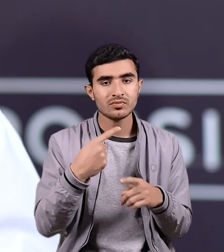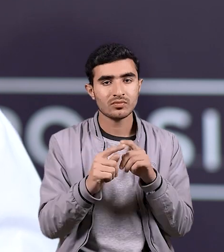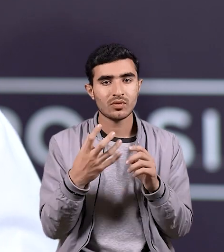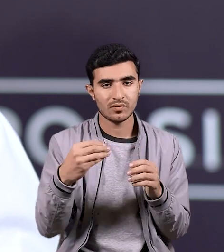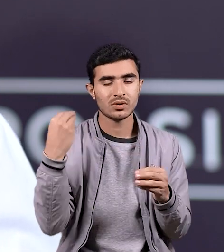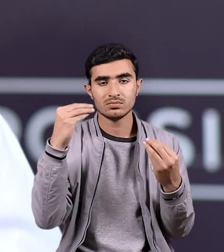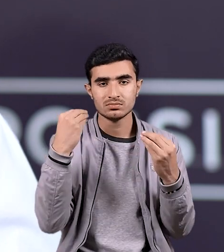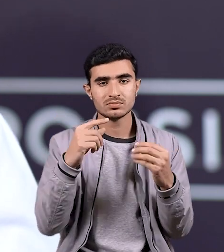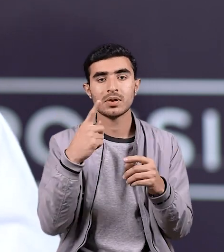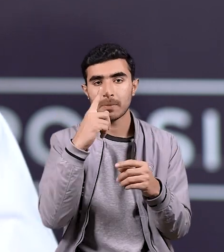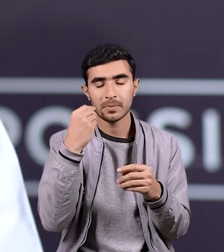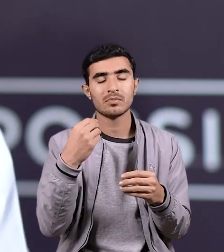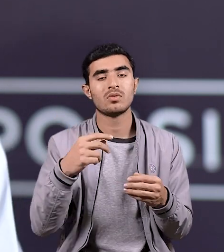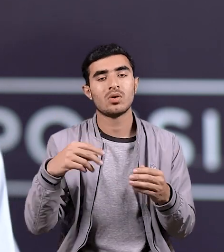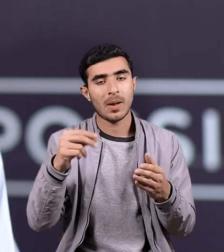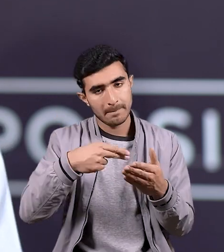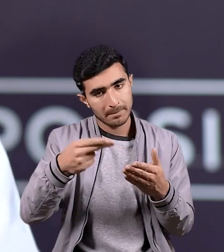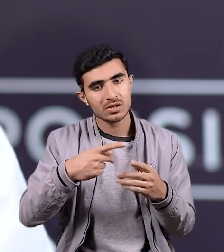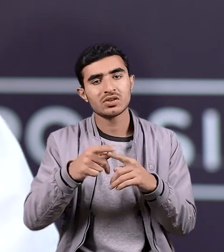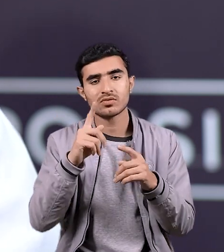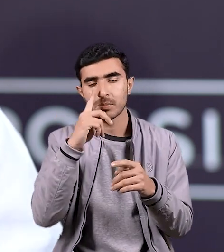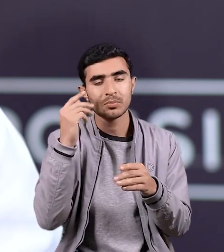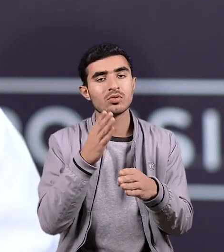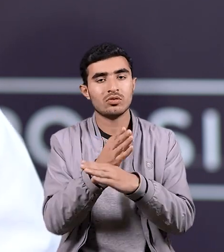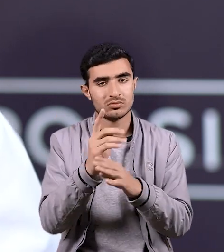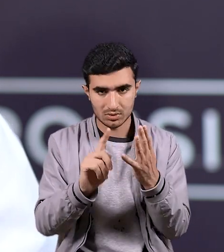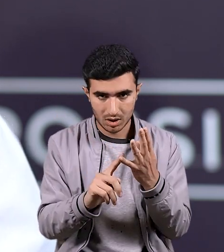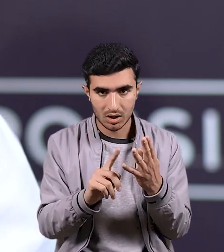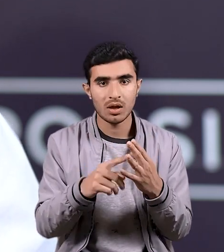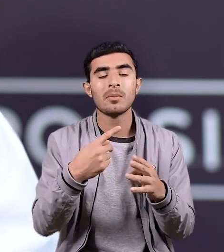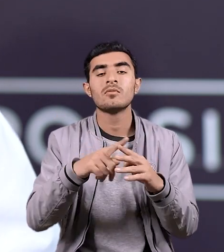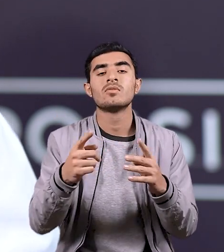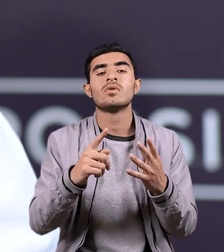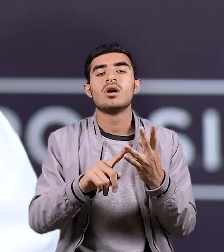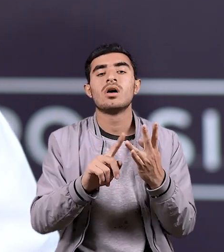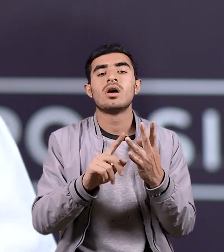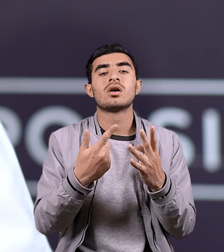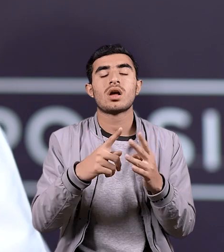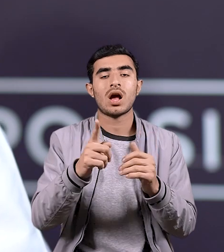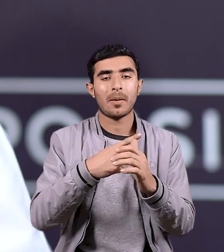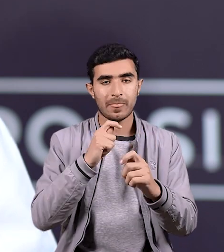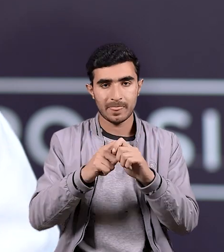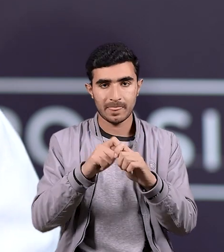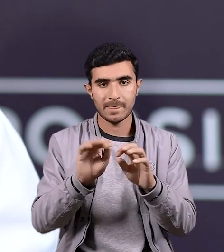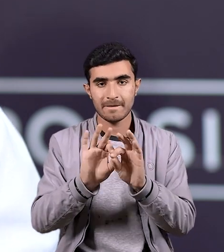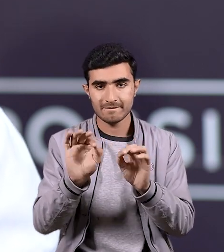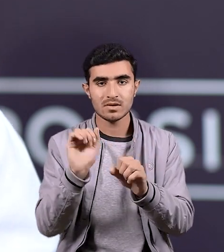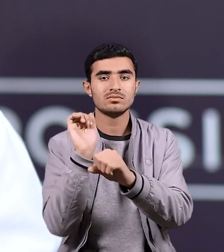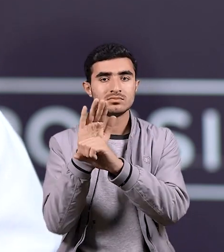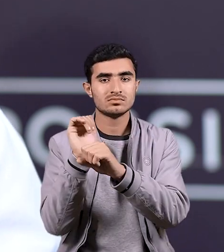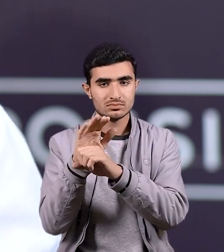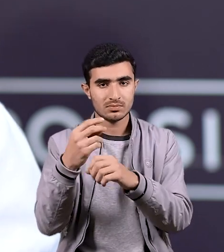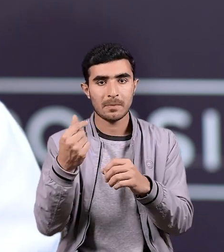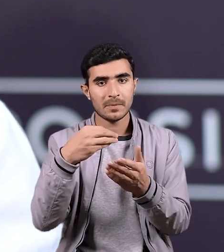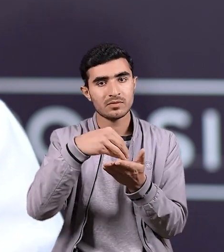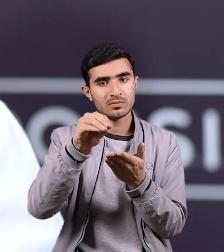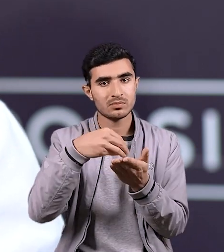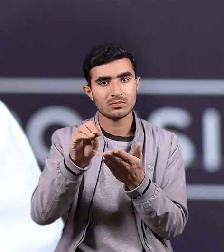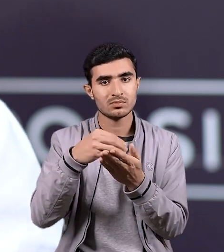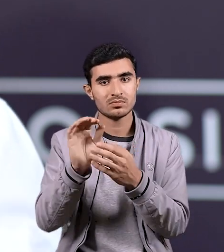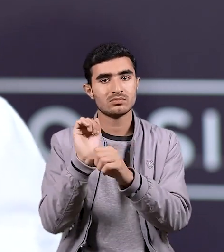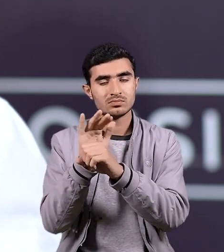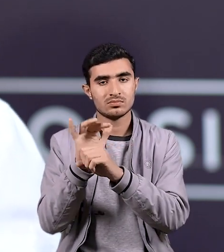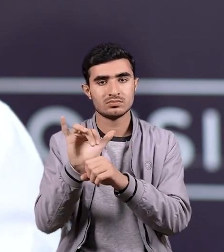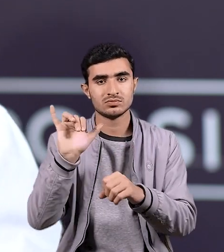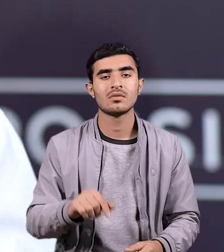चीज़ें हैं जो आप स्किल्स लोगों को भी सिखा सकते हैं। तो मैं रेकमेंड करूँगा कि अपनी प्रोडक्ट्स, अपनी सर्विसेज, अपनी कोई भी स्किल को कोशिश